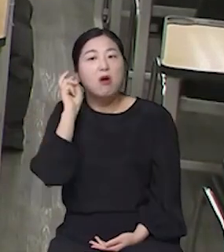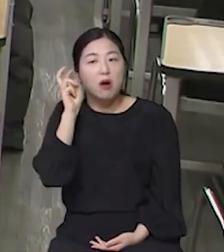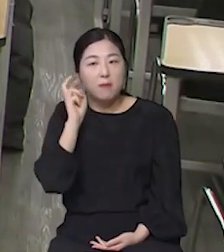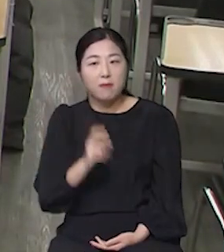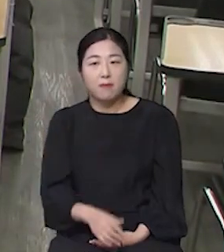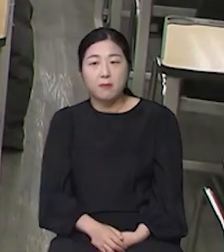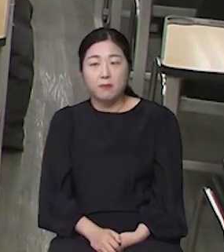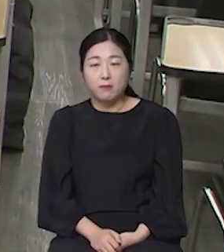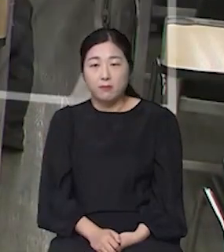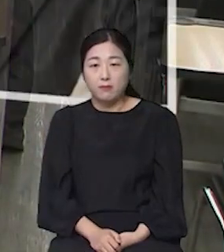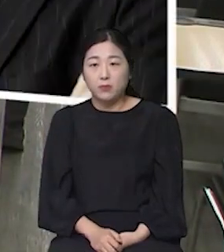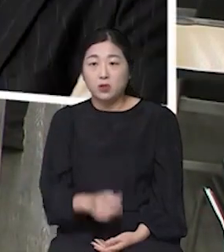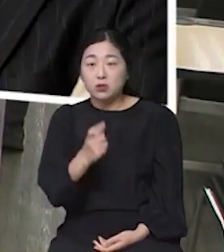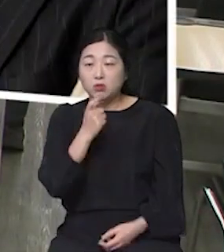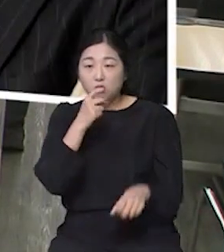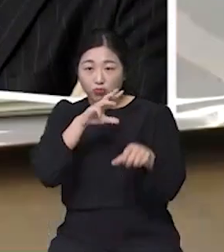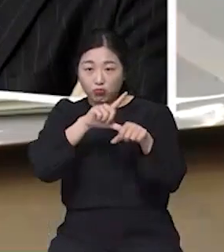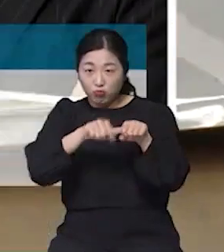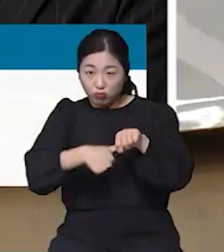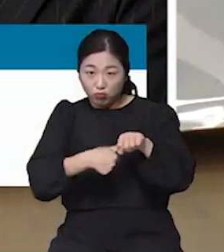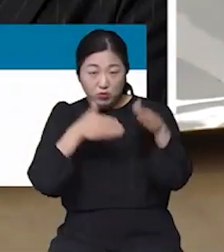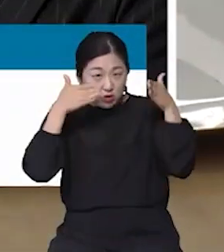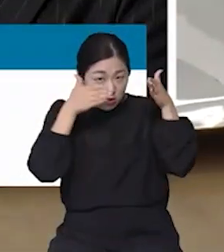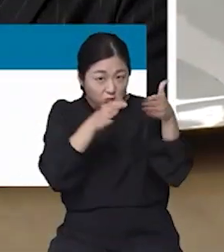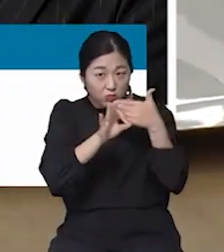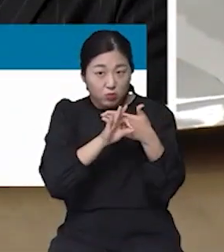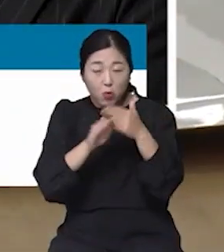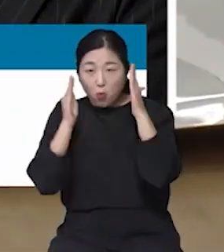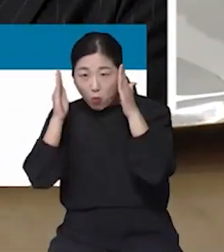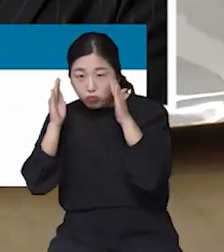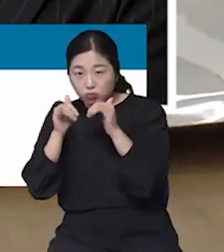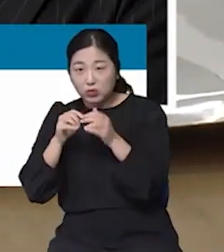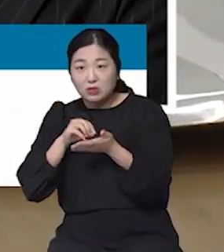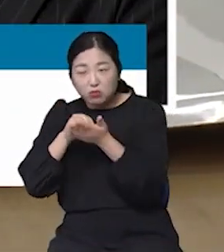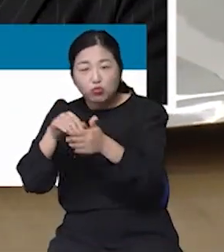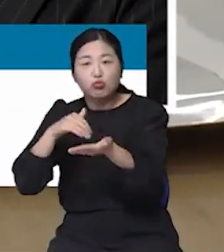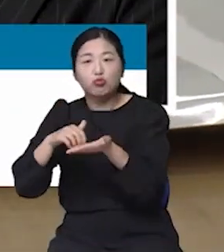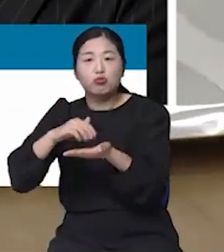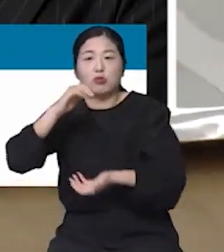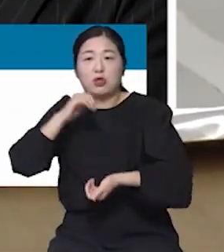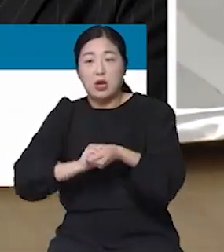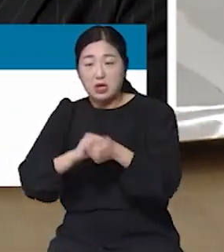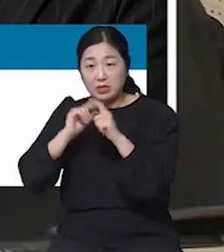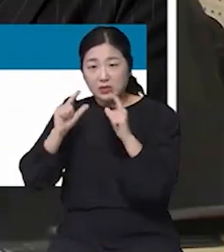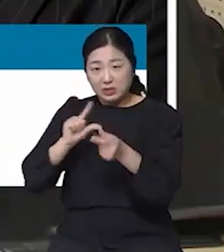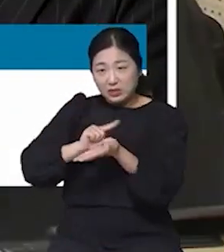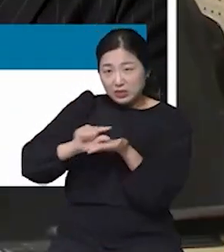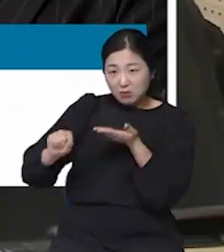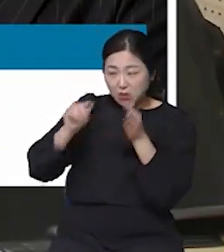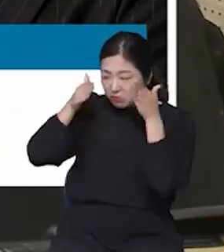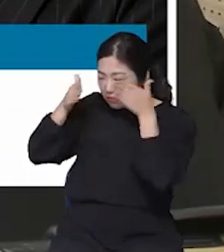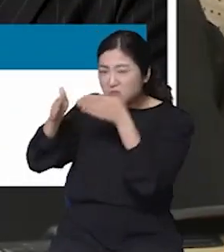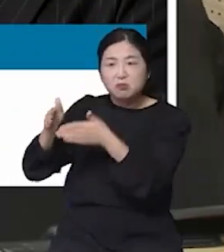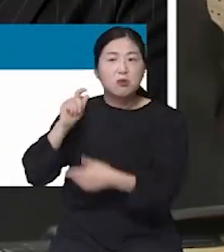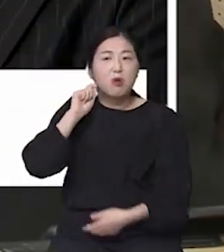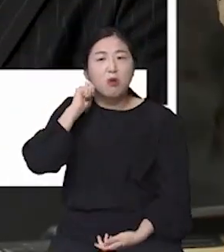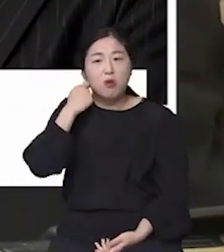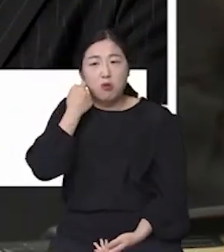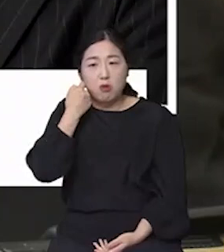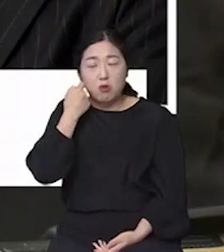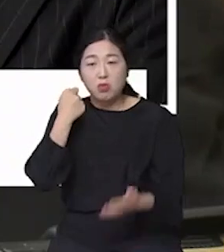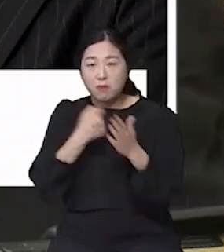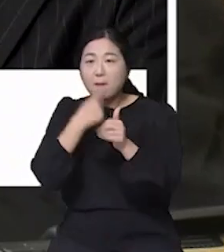없습니다. 수도권 쪽으로 가게 되고 수험생 숫자는 한정되어 있기 때문에 지방대까지 눈을 돌릴 여력이 없죠. 그러니까